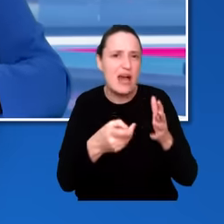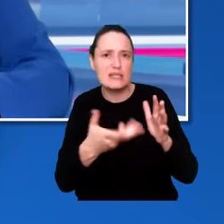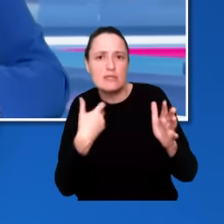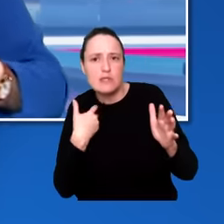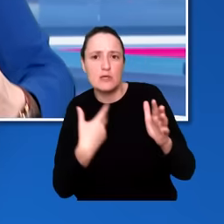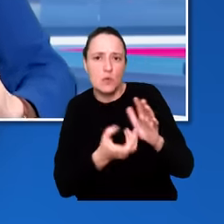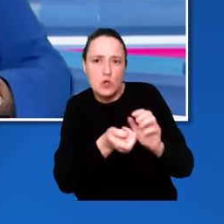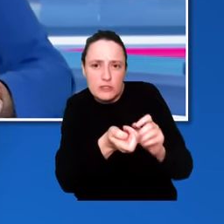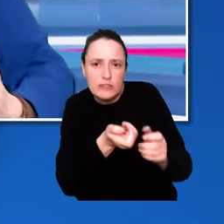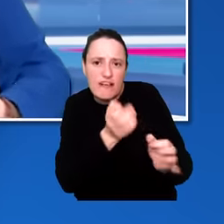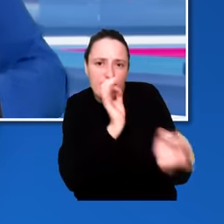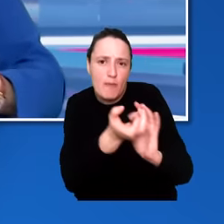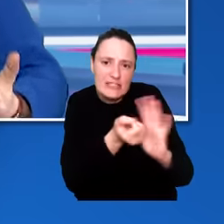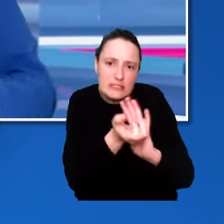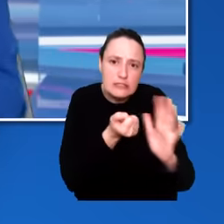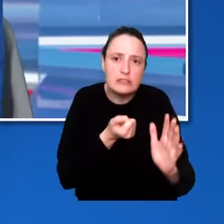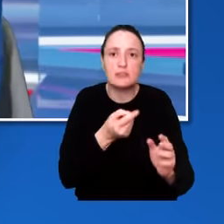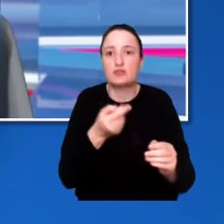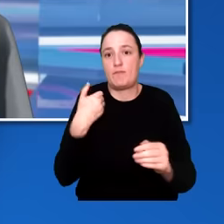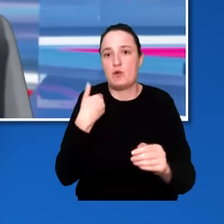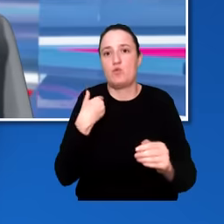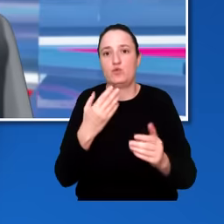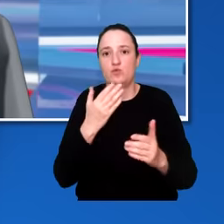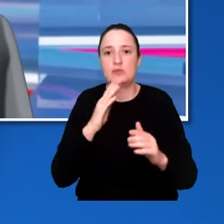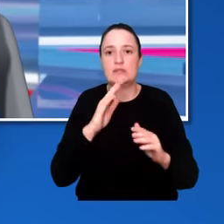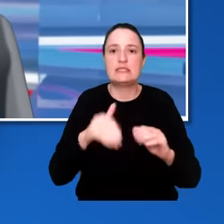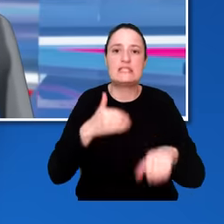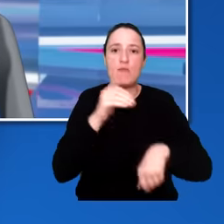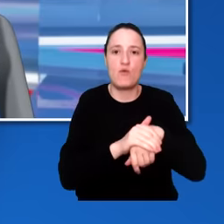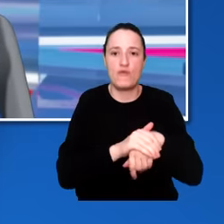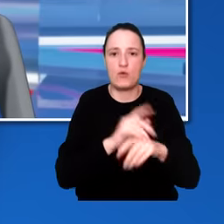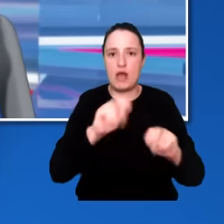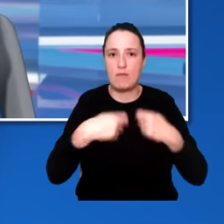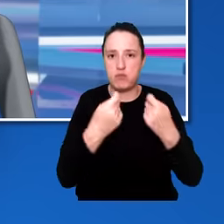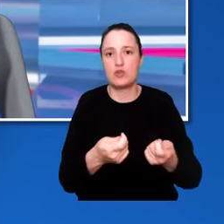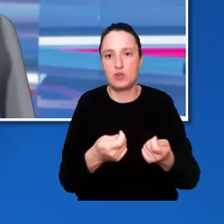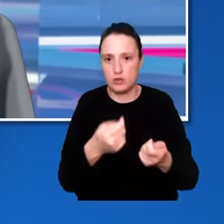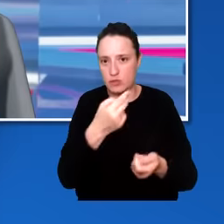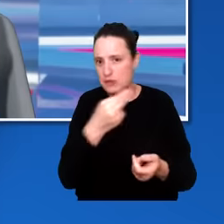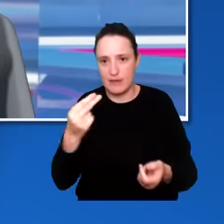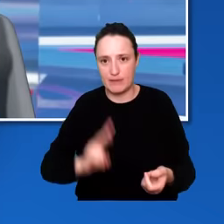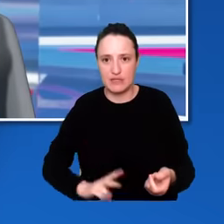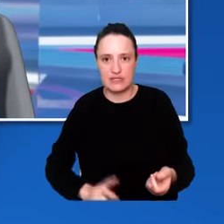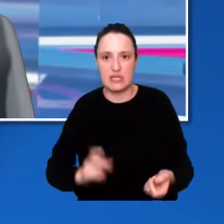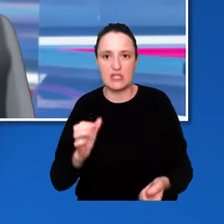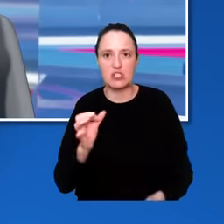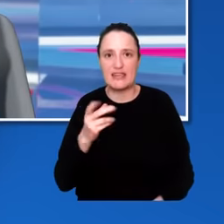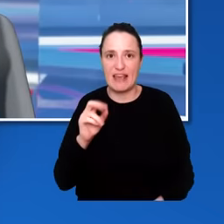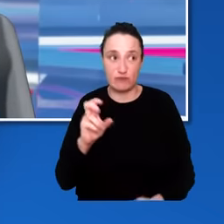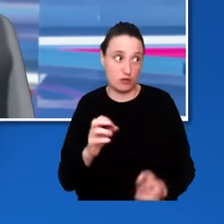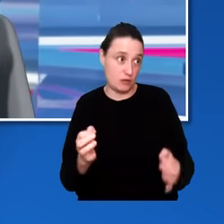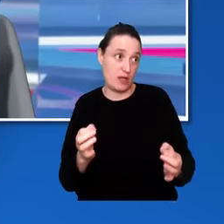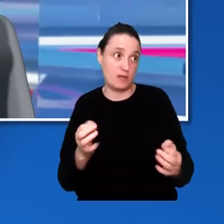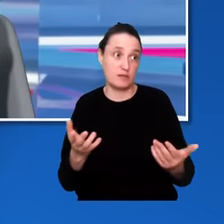i Orlen miał zamówić taki raport na temat pana Sienkiewicza, no ale z tych informacji, które dziś dotarły do opinii publicznej,